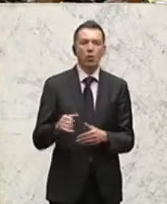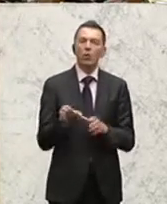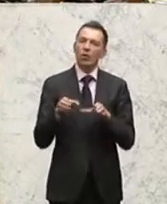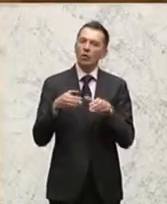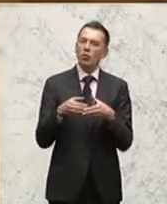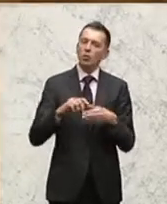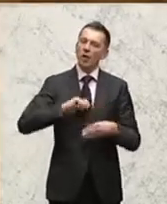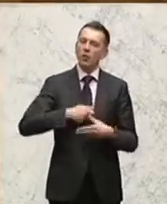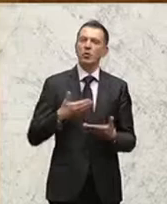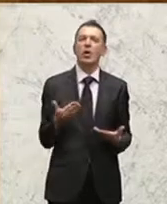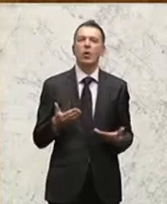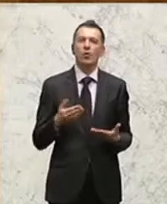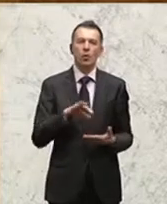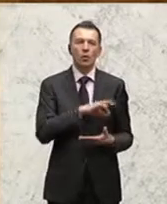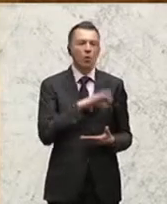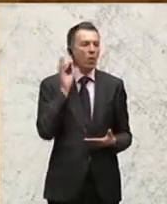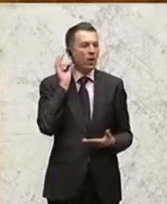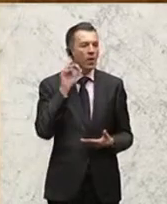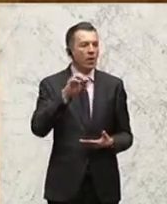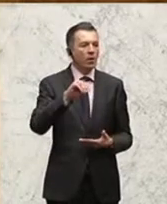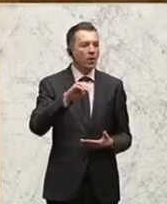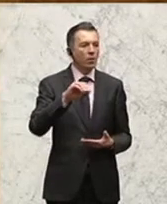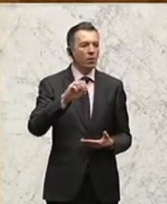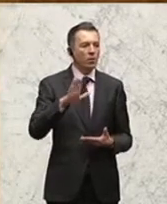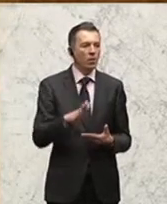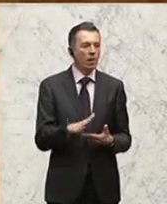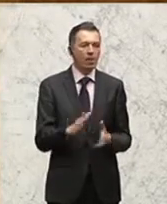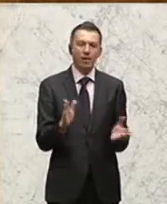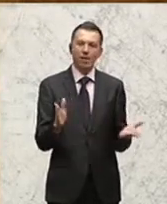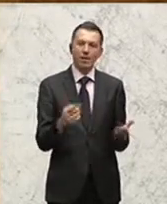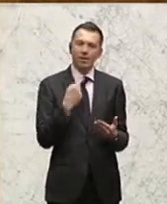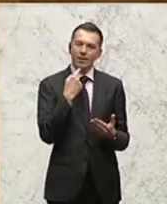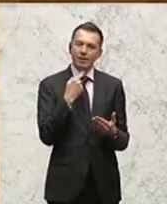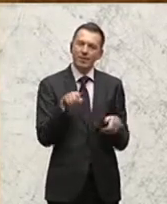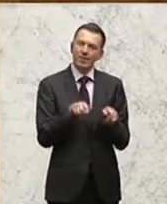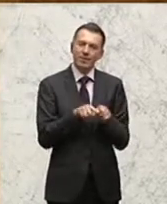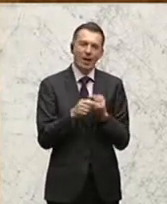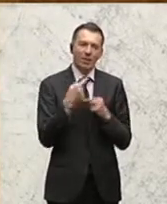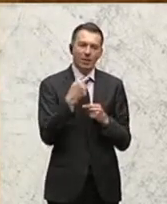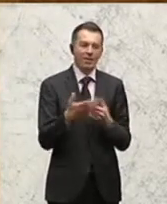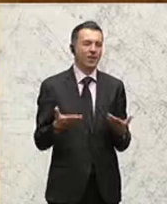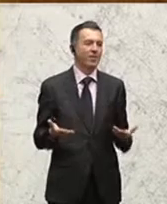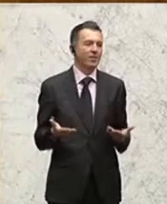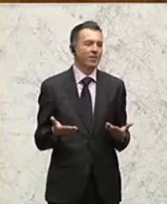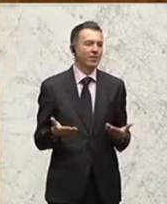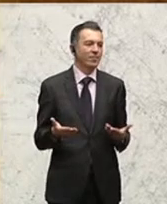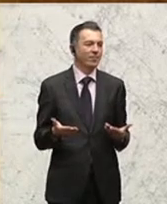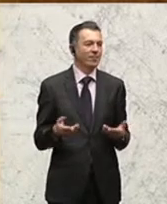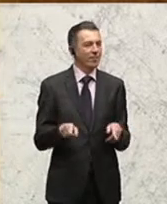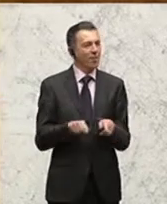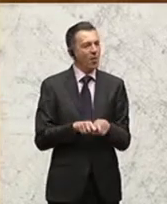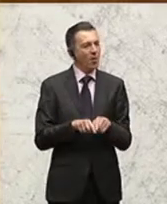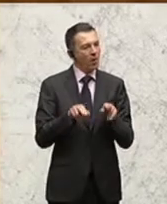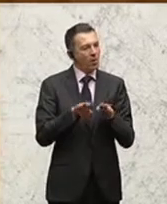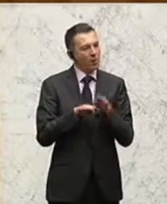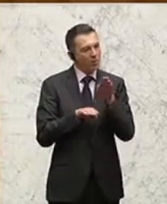Und wenn die Kollegin Moser Ihnen aus der Seele gesprochen hat mit dem Großteil Ihres Vorbringens, ist das eigentlich auch ein